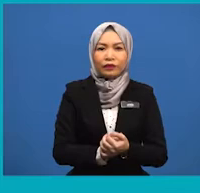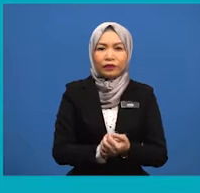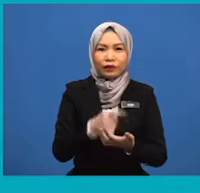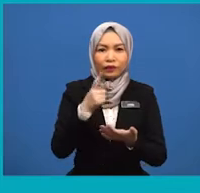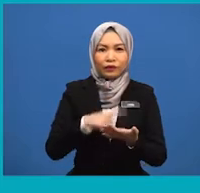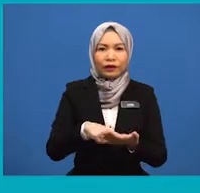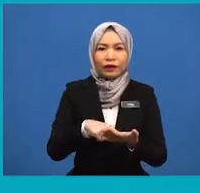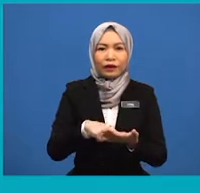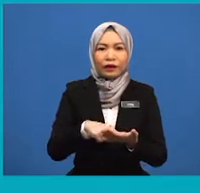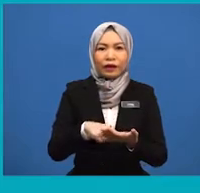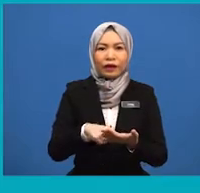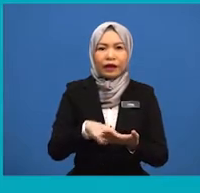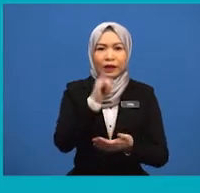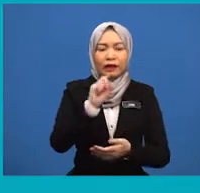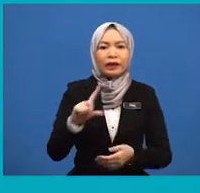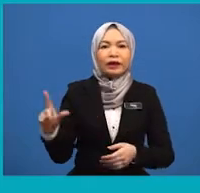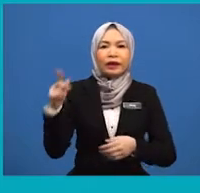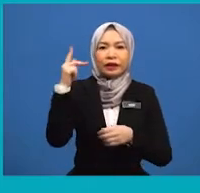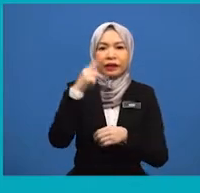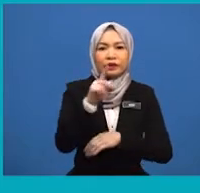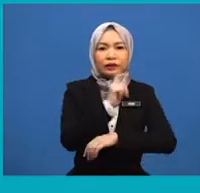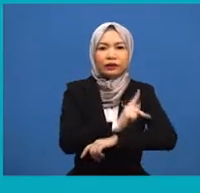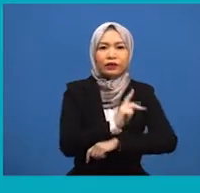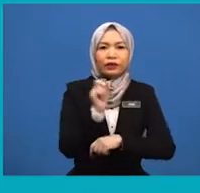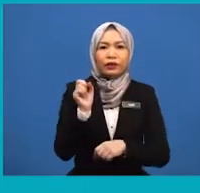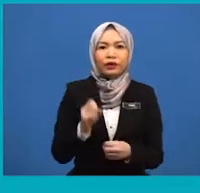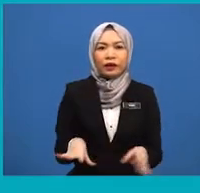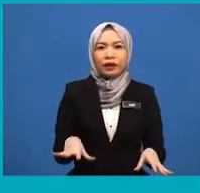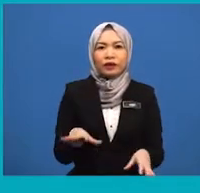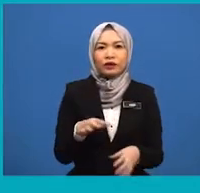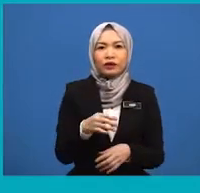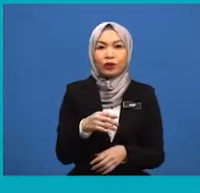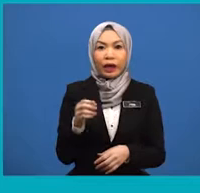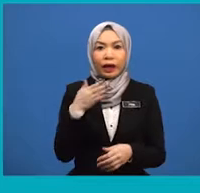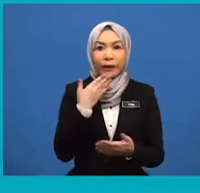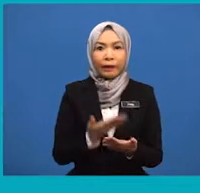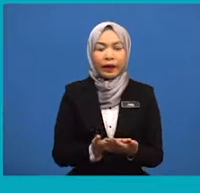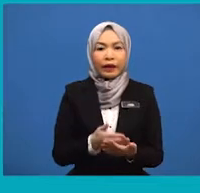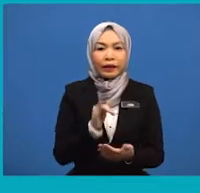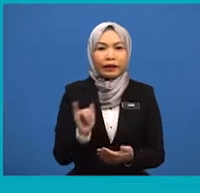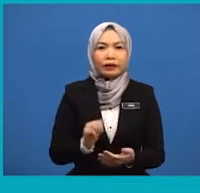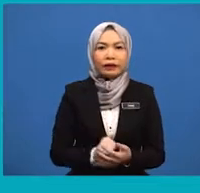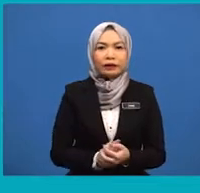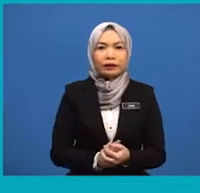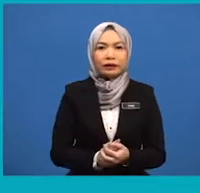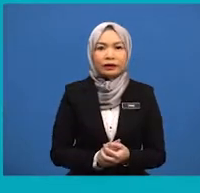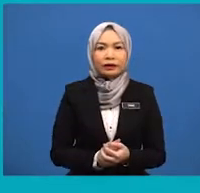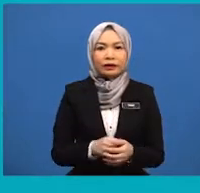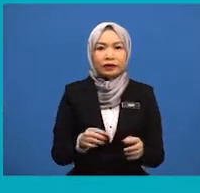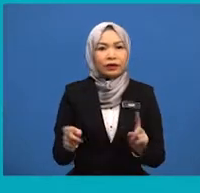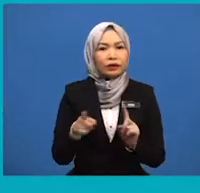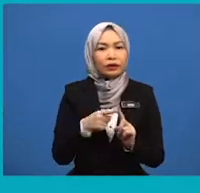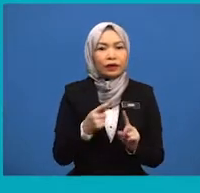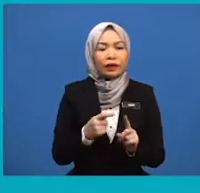selepas ditambah baik. Di sini, cikgu warnakan baris sudu kod yang ditambah